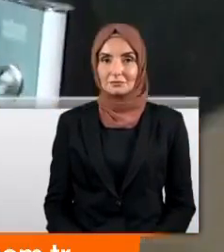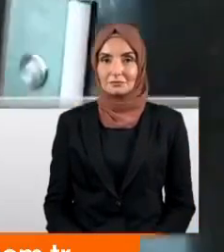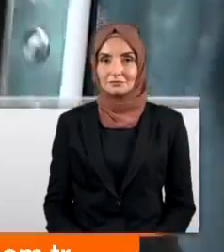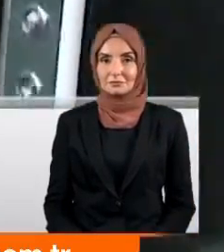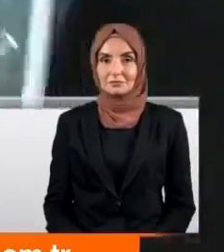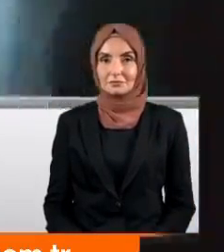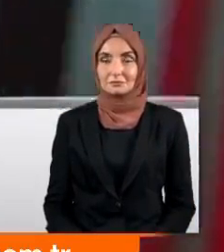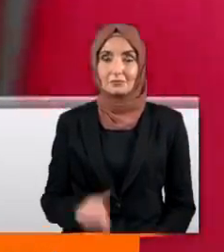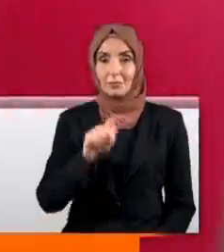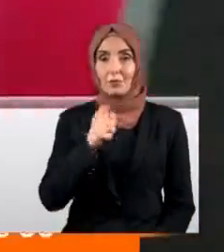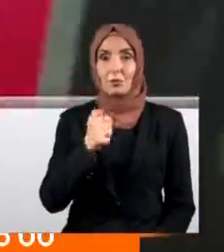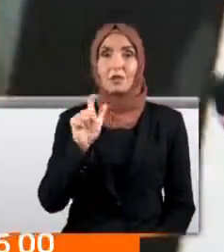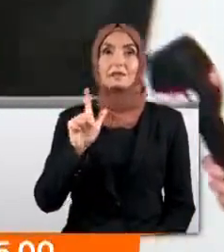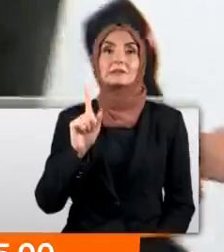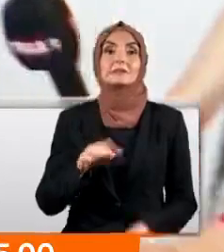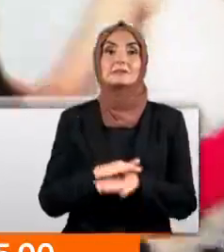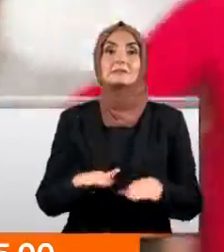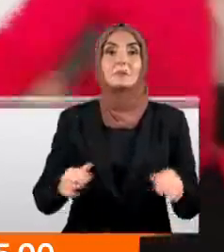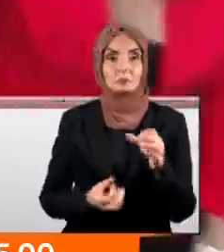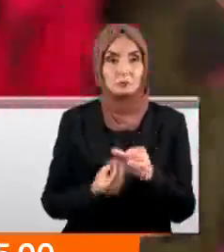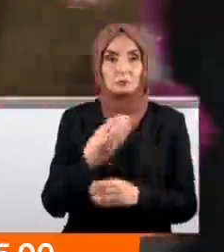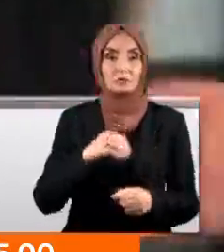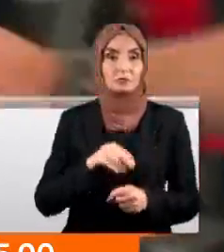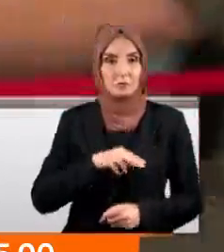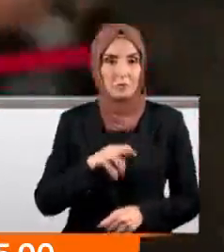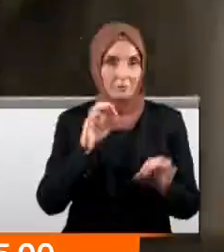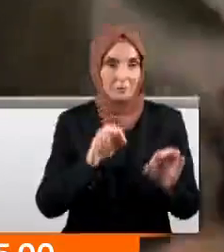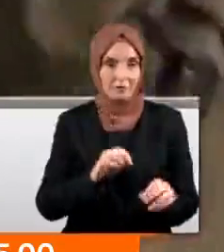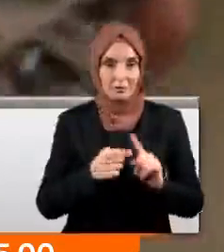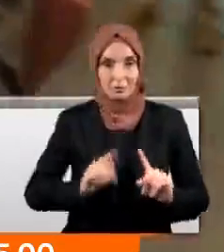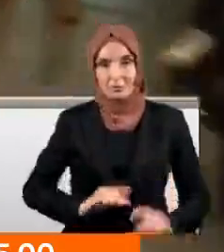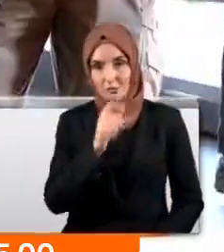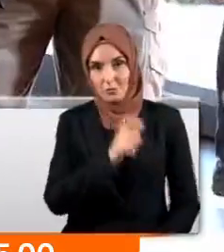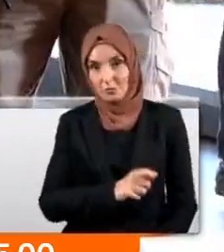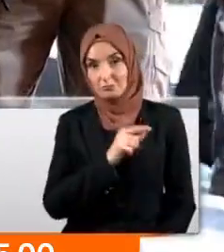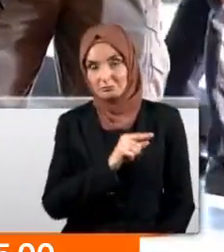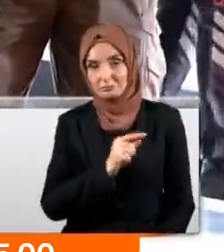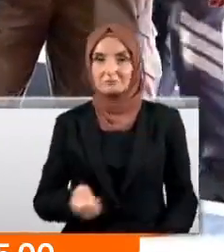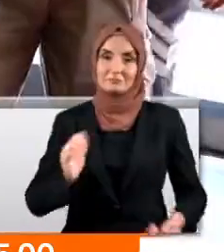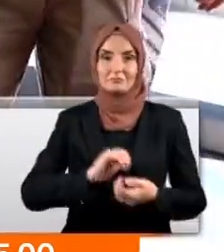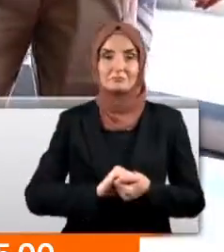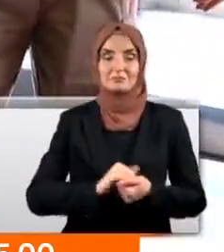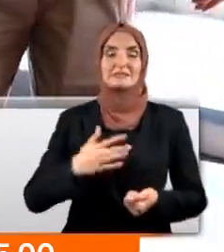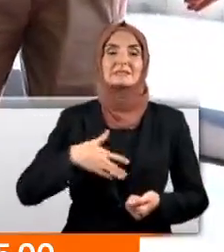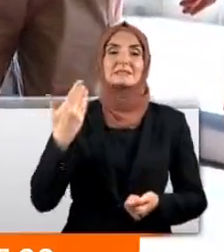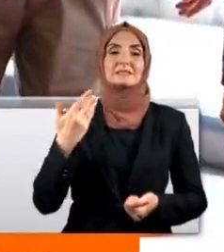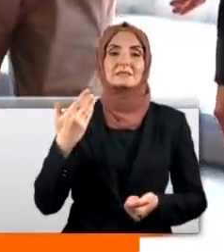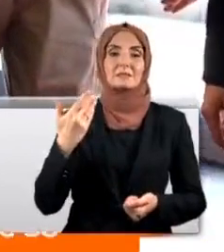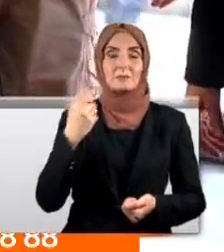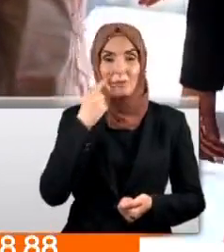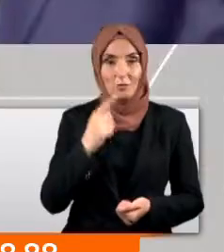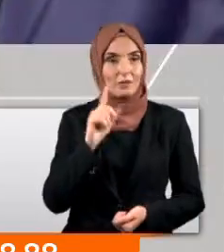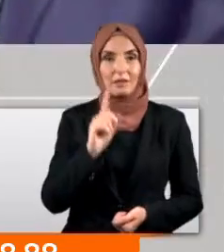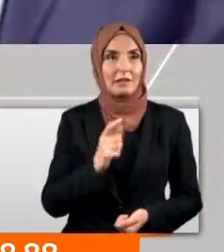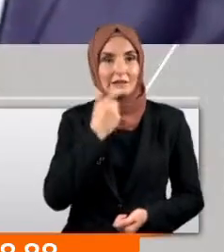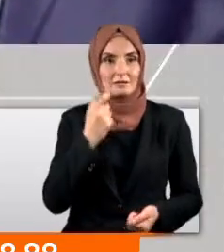kuracağım. 16'lı masa kurmak için yola çıkan Kılıçdaroğlu'yla işbirliğine kapıları bir bir kapayan ilk kendi ortakları